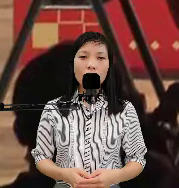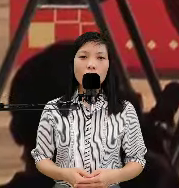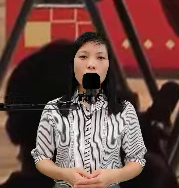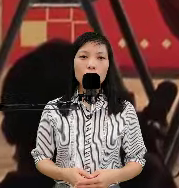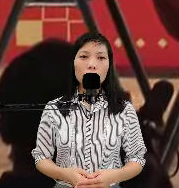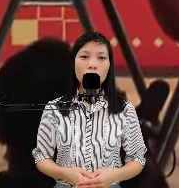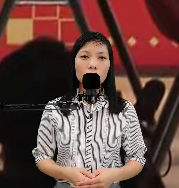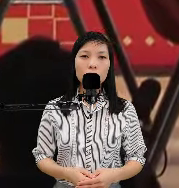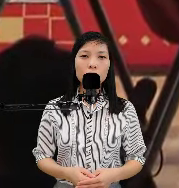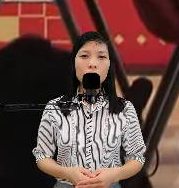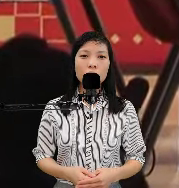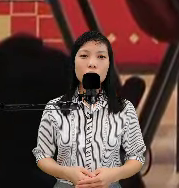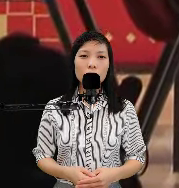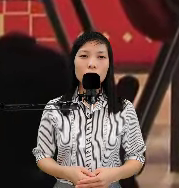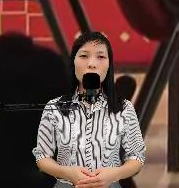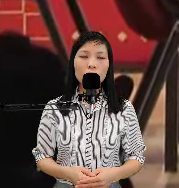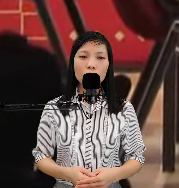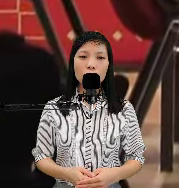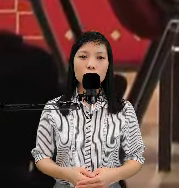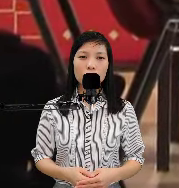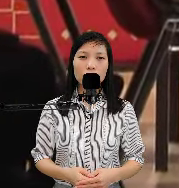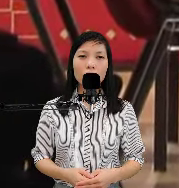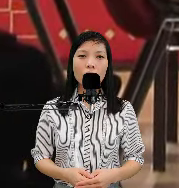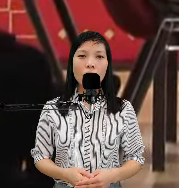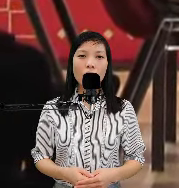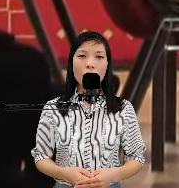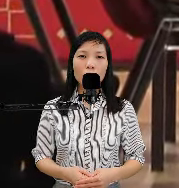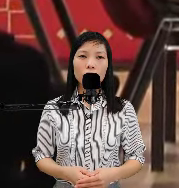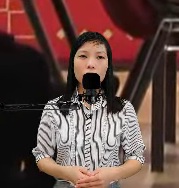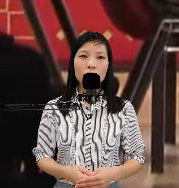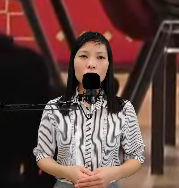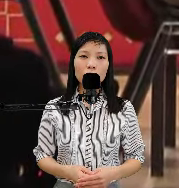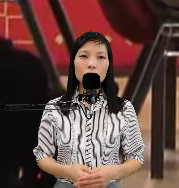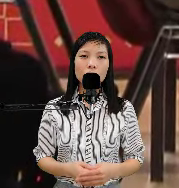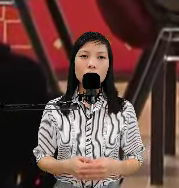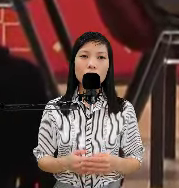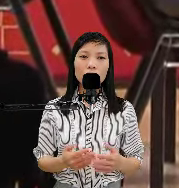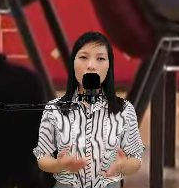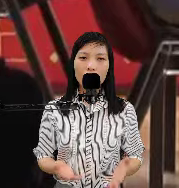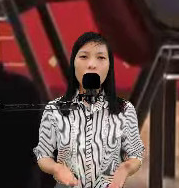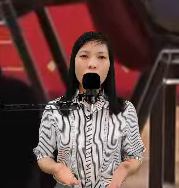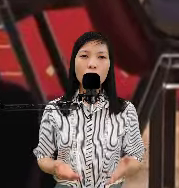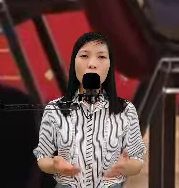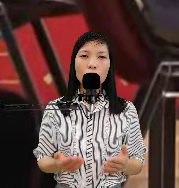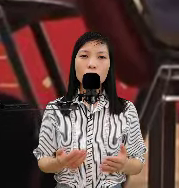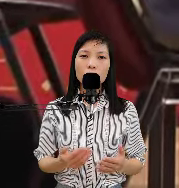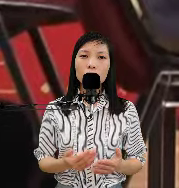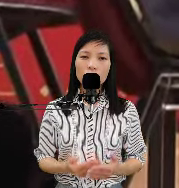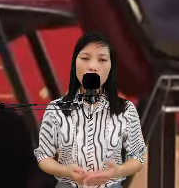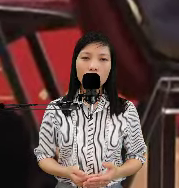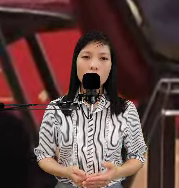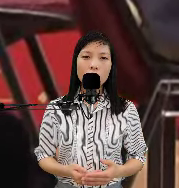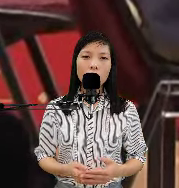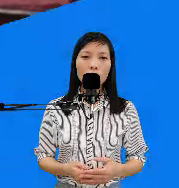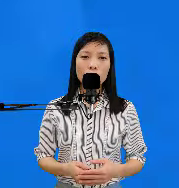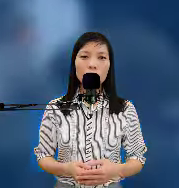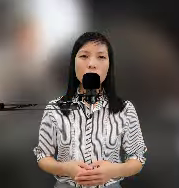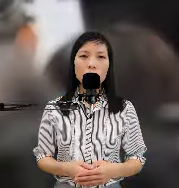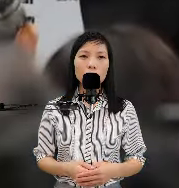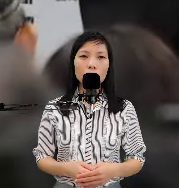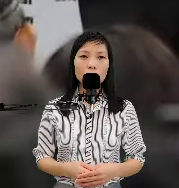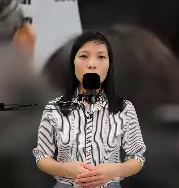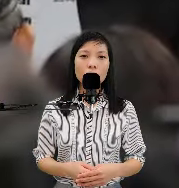が2勝目を挙げ初防衛に大手をかけました藤井蒼太八官あと一生で防衛の